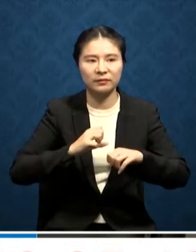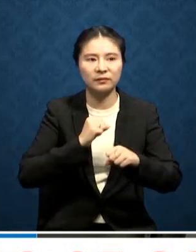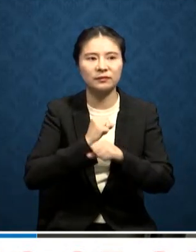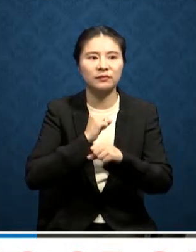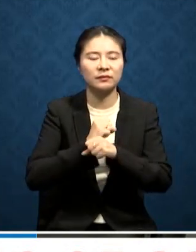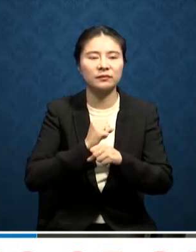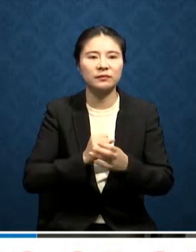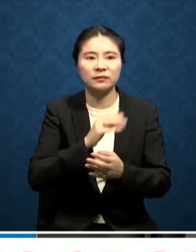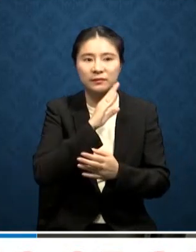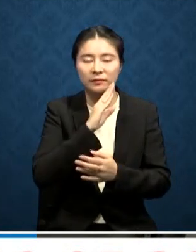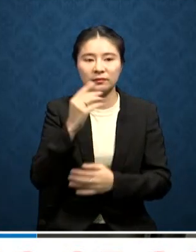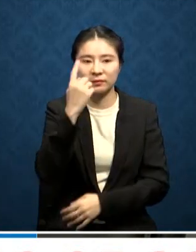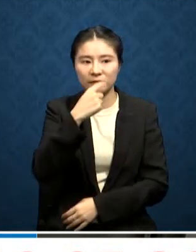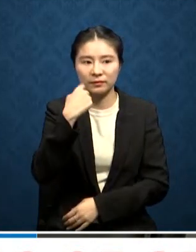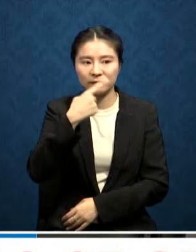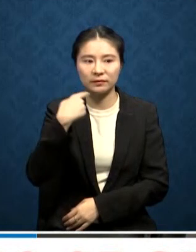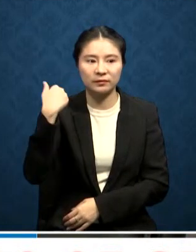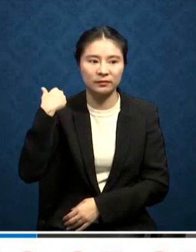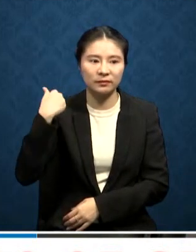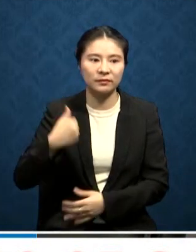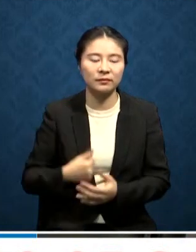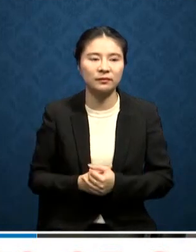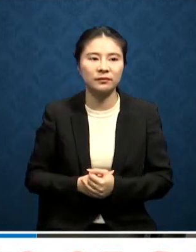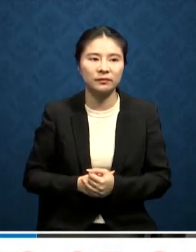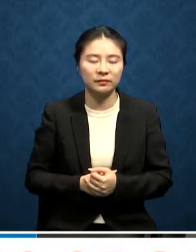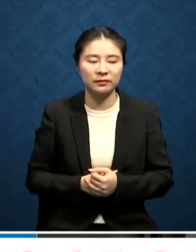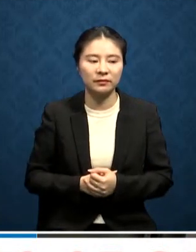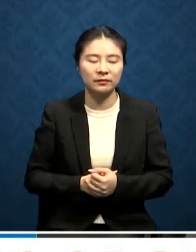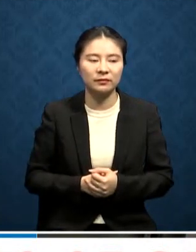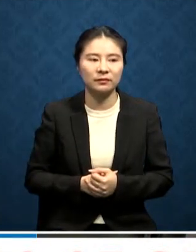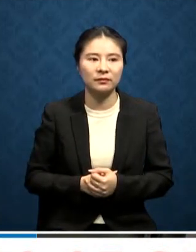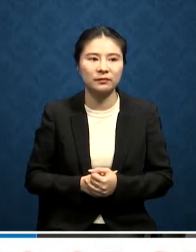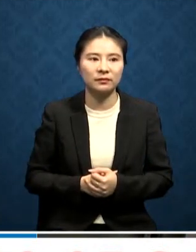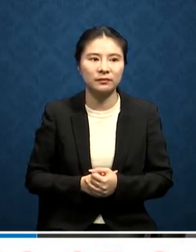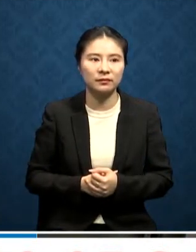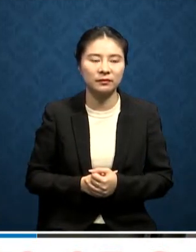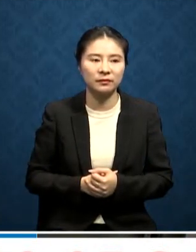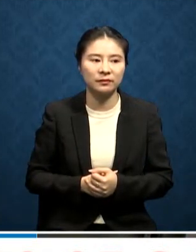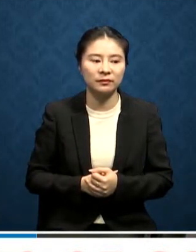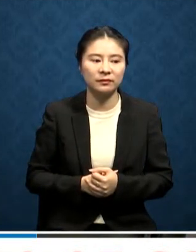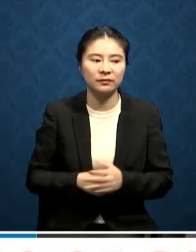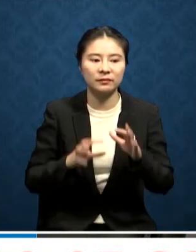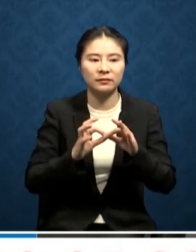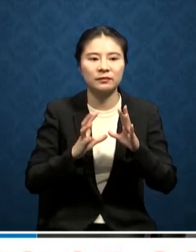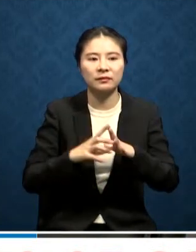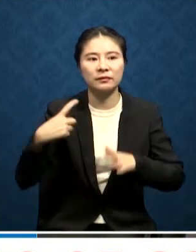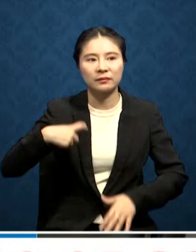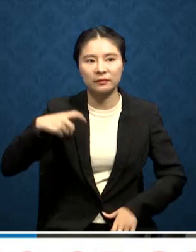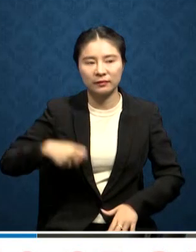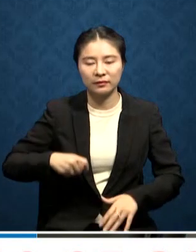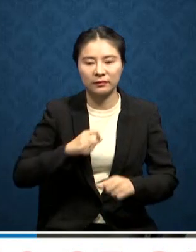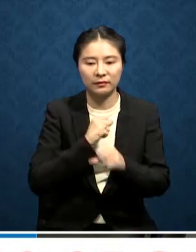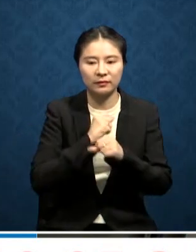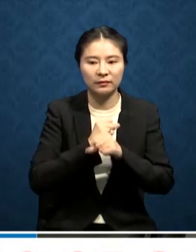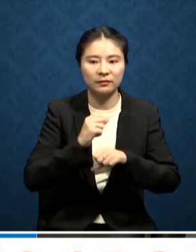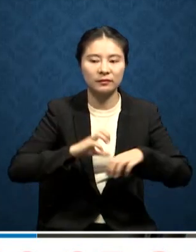ถ้าหากมีการตีความสิ่งใดแตกต่างกันเรามีศาลยุติธรรมให้ท่านได้ไปดำเนิน